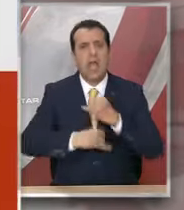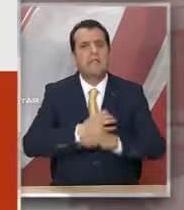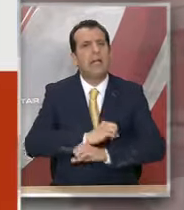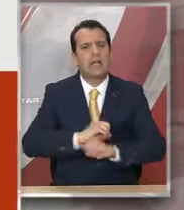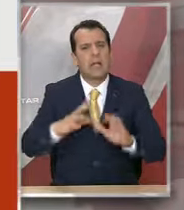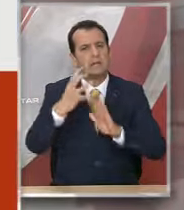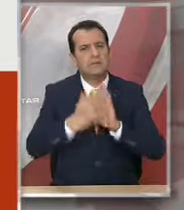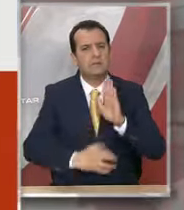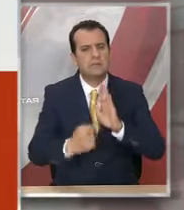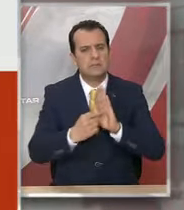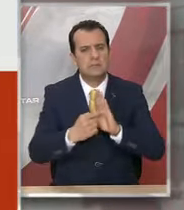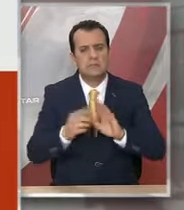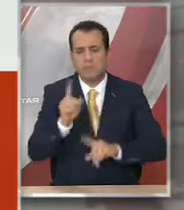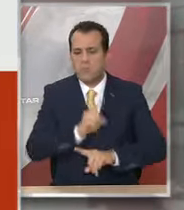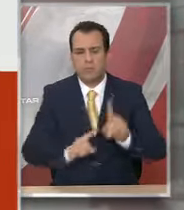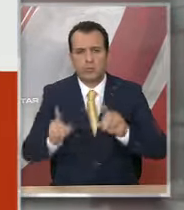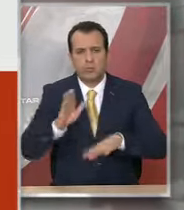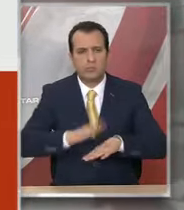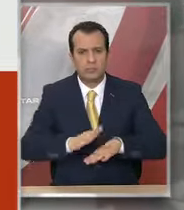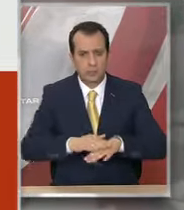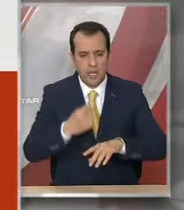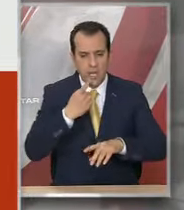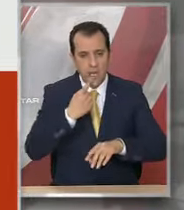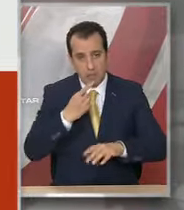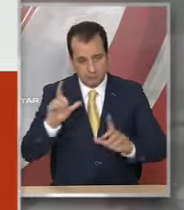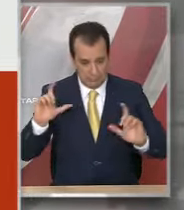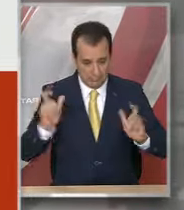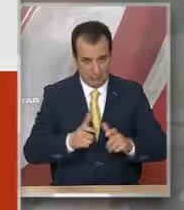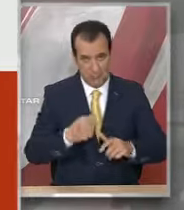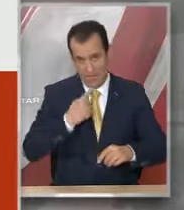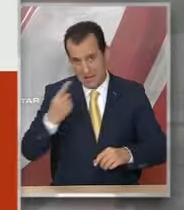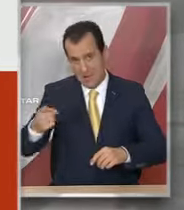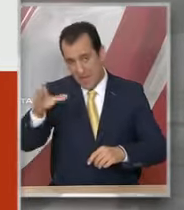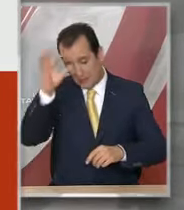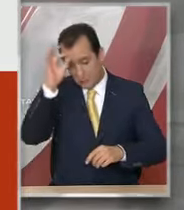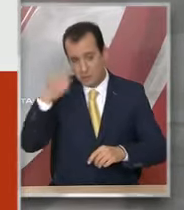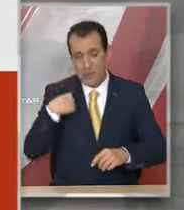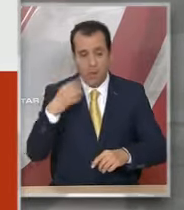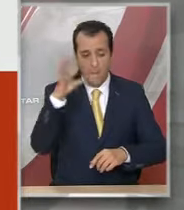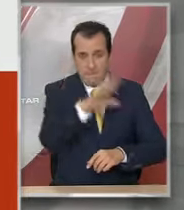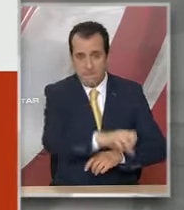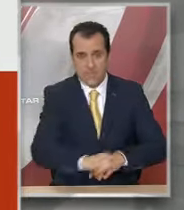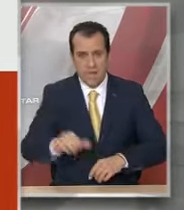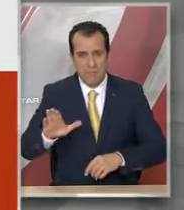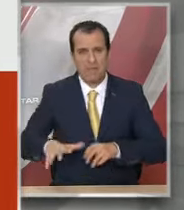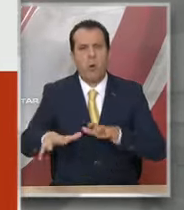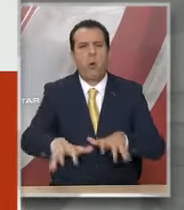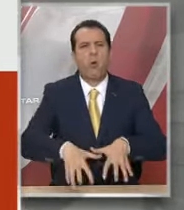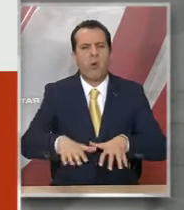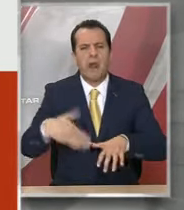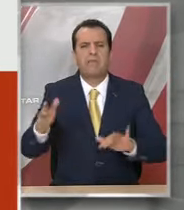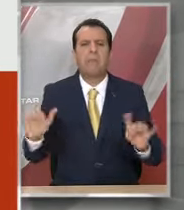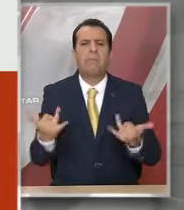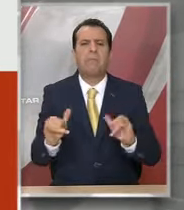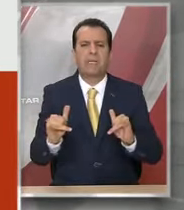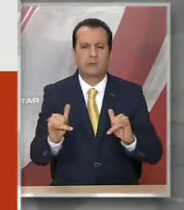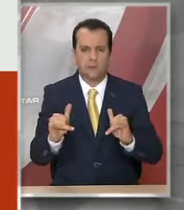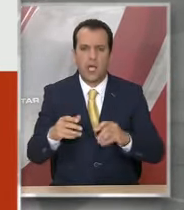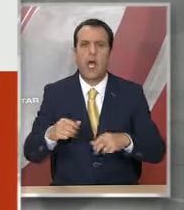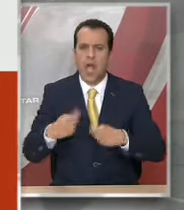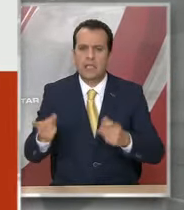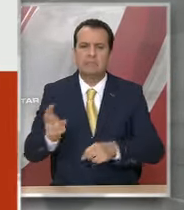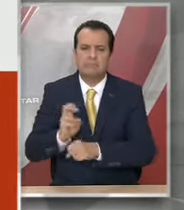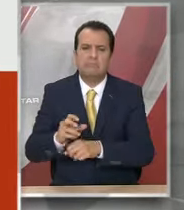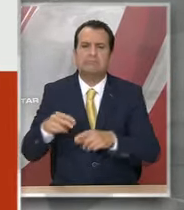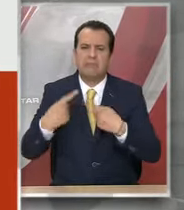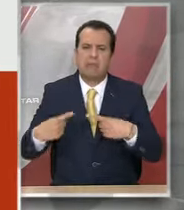ο φερόμενος ως δράστης αποκάλυψε στους αστυνομικούς ότι απομόνωσε το παιδί σε χωράφι με το πρόσχημα να παίξουν και εκεί ασέλγησε